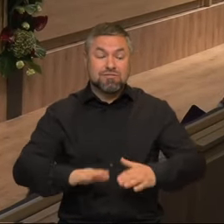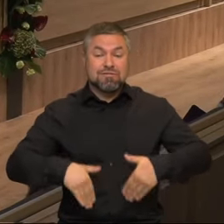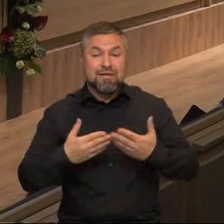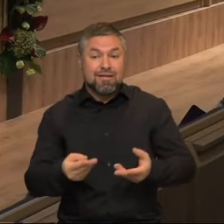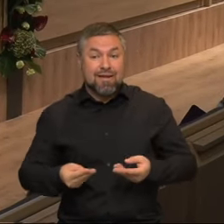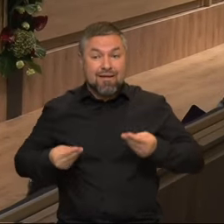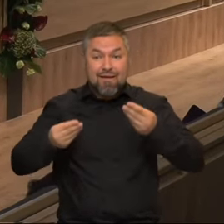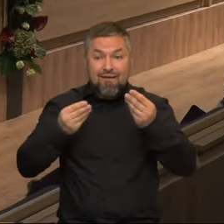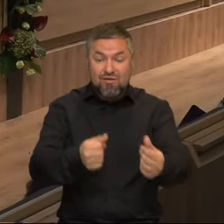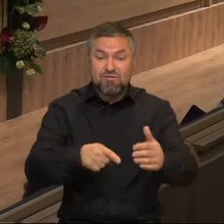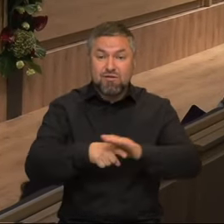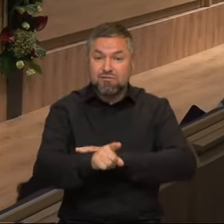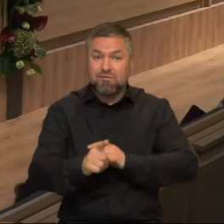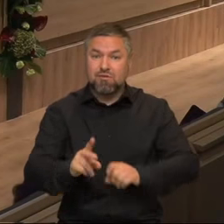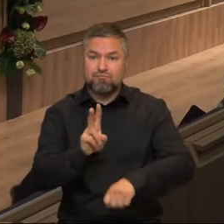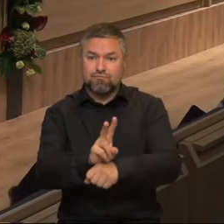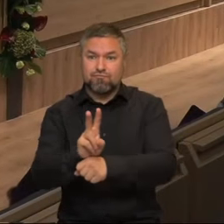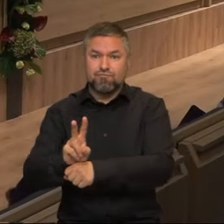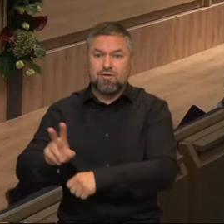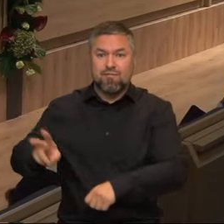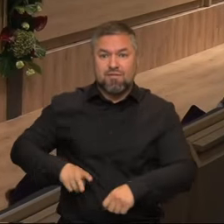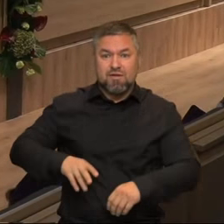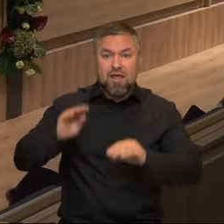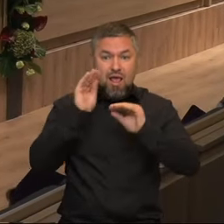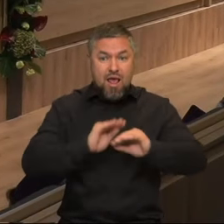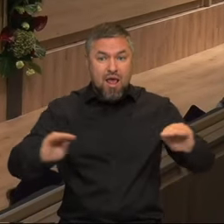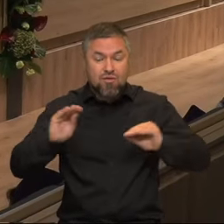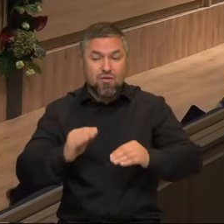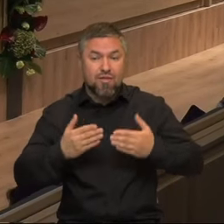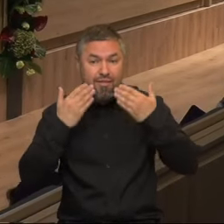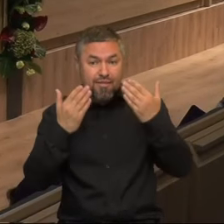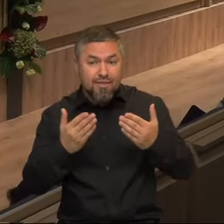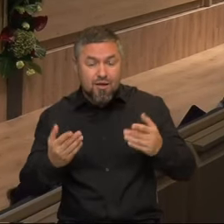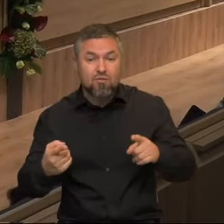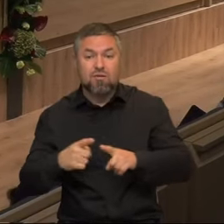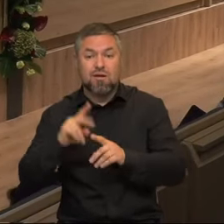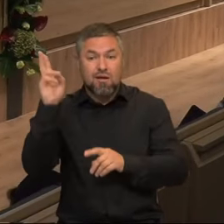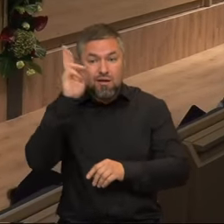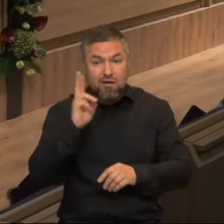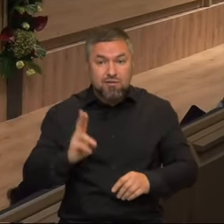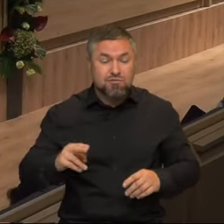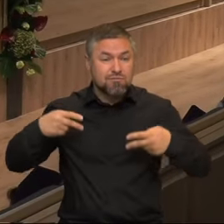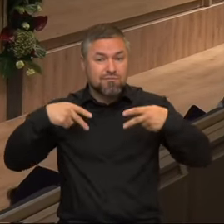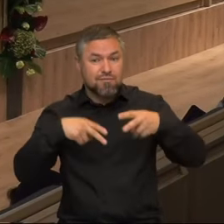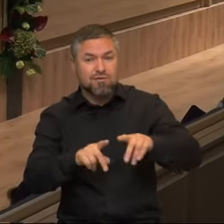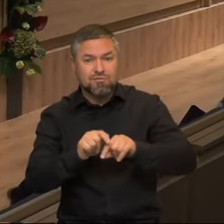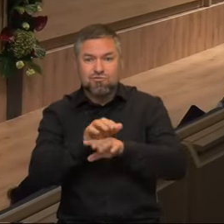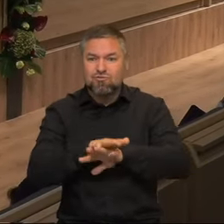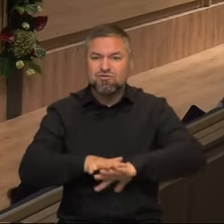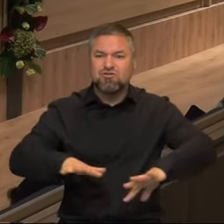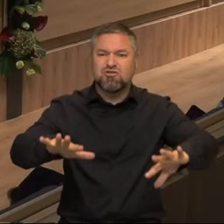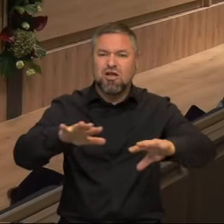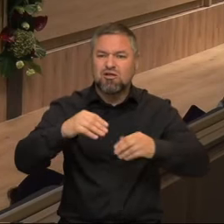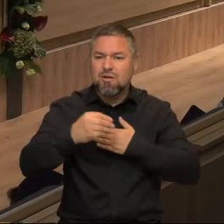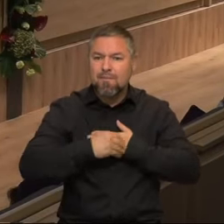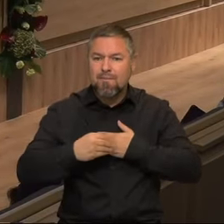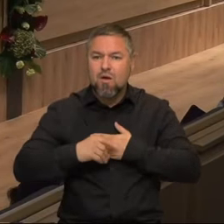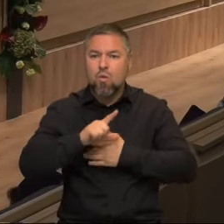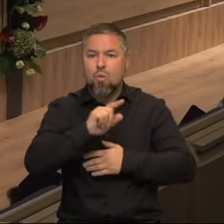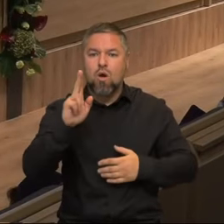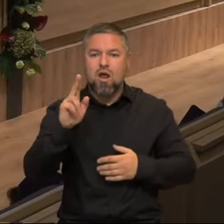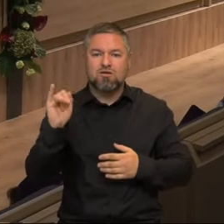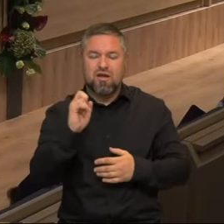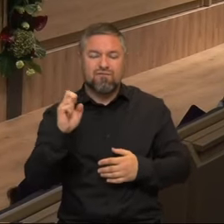na inwestycje dla uczelni nadzorowanych przez Ministerstwo Edukacji i Nauki oraz instytutów należących do sieci badawczej